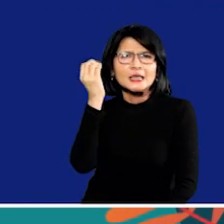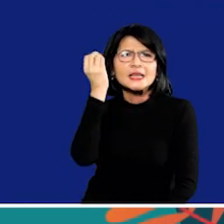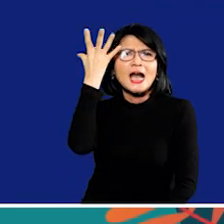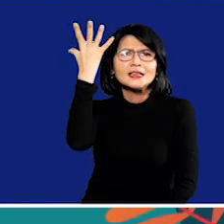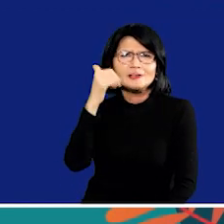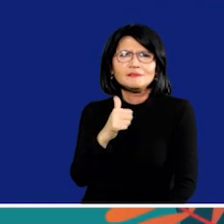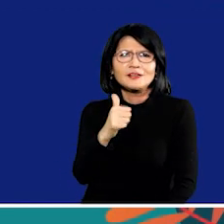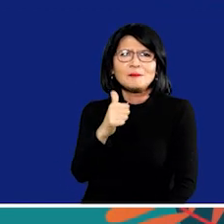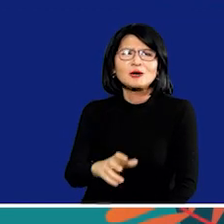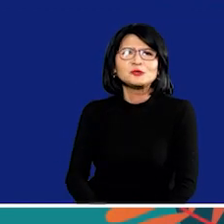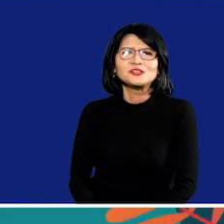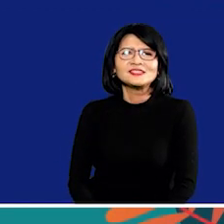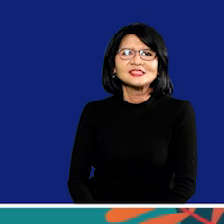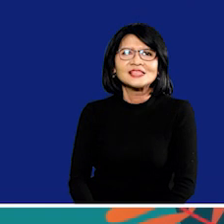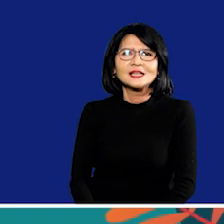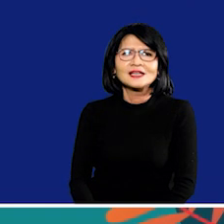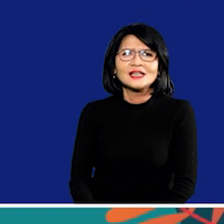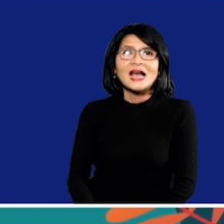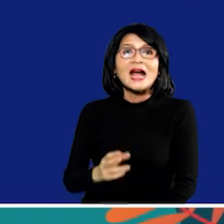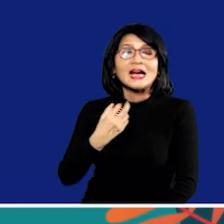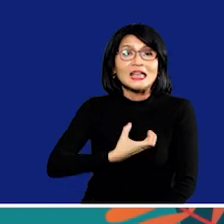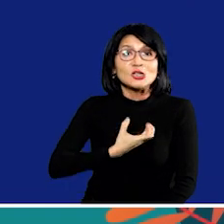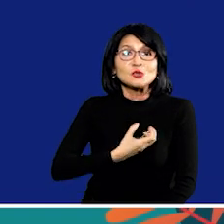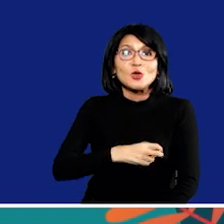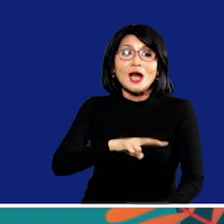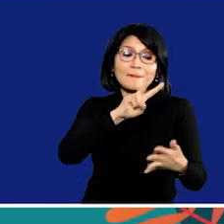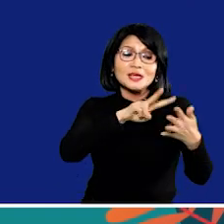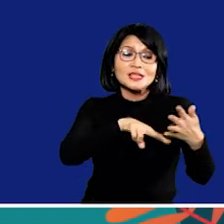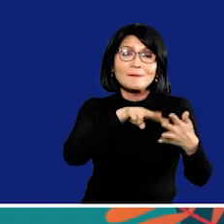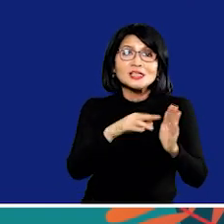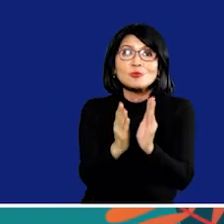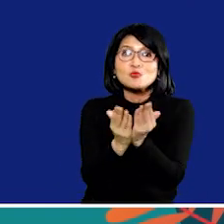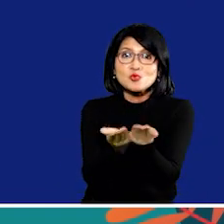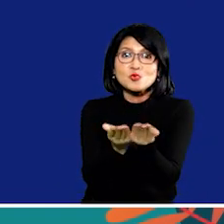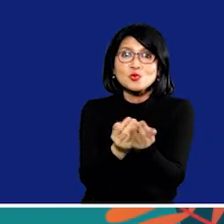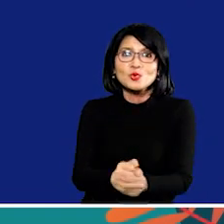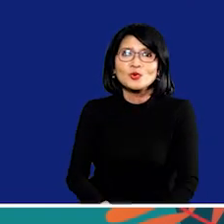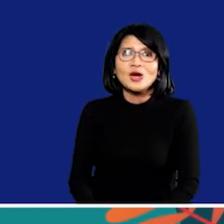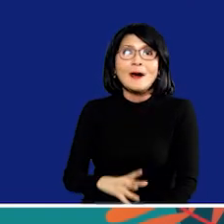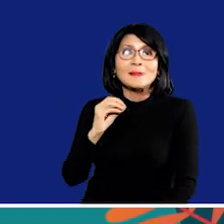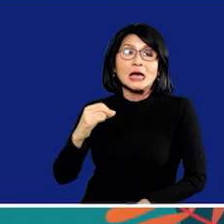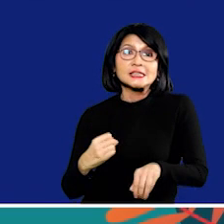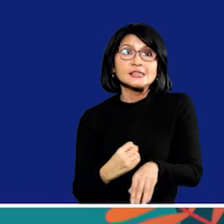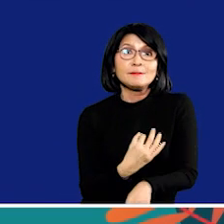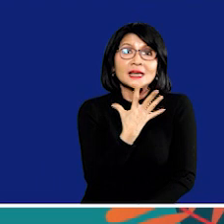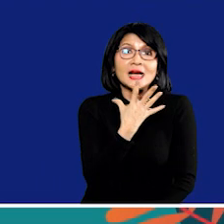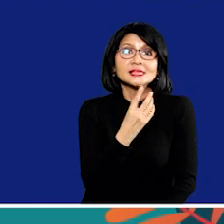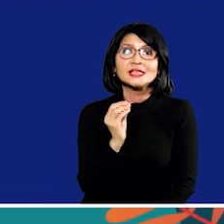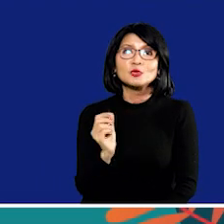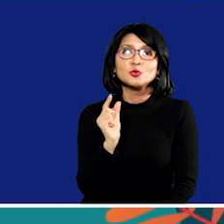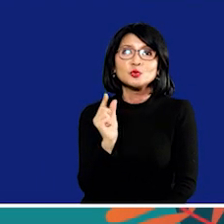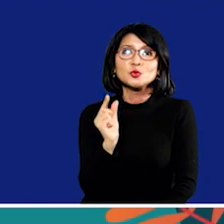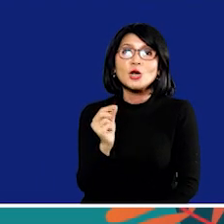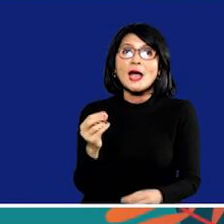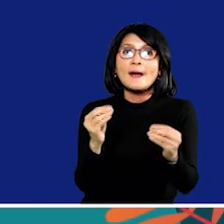Selvin. Jadi karena suka baca-baca buku, malah terinspirasi untuk bikin bukunya sendiri.